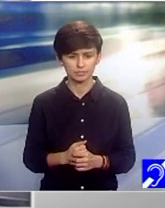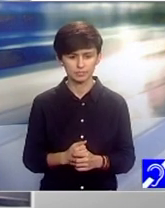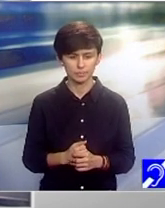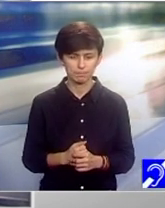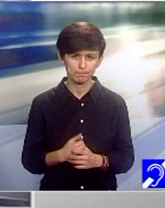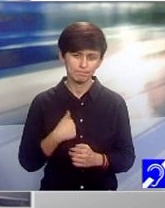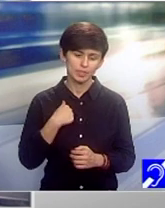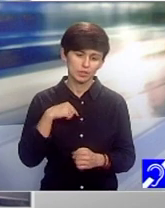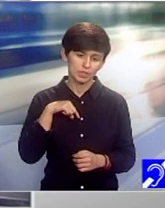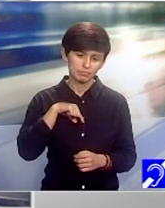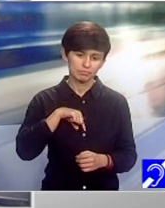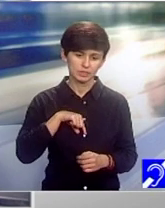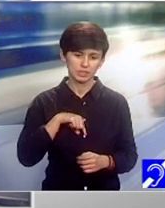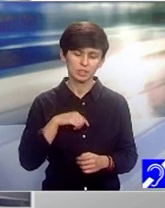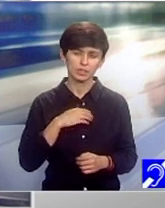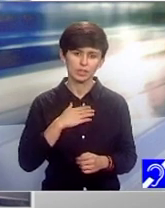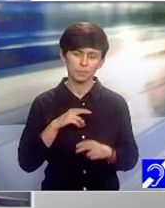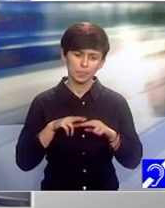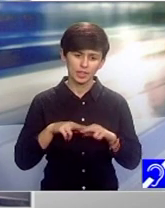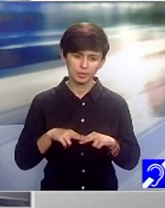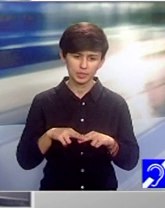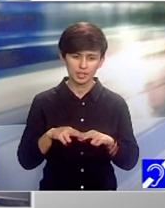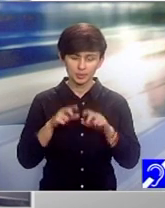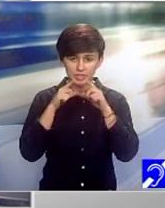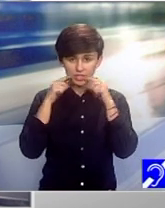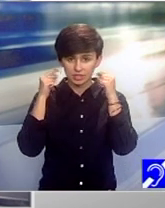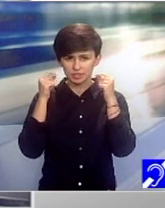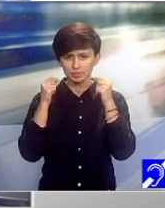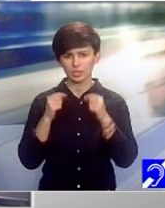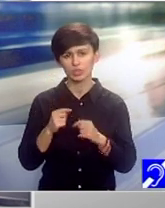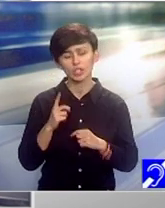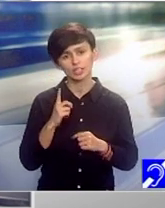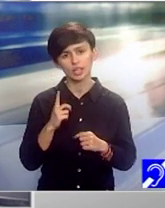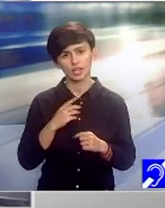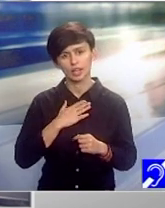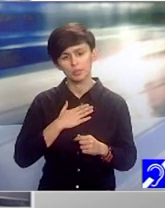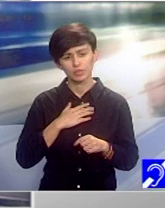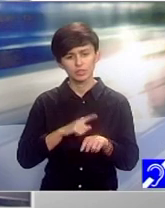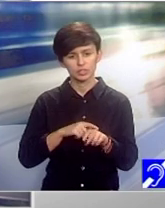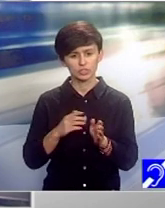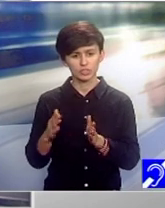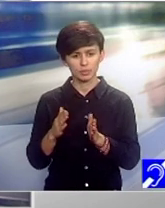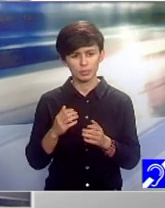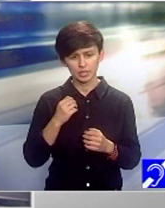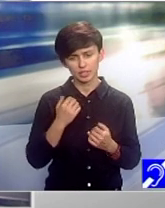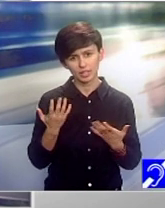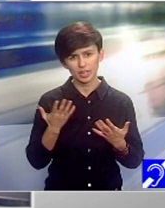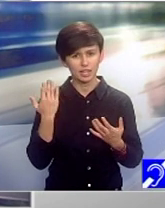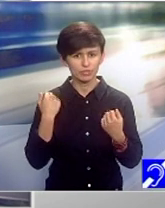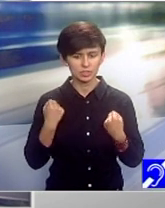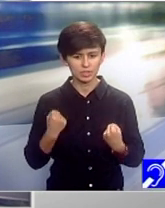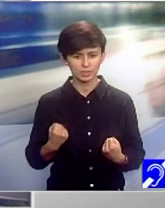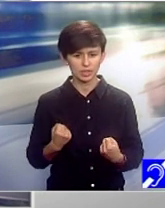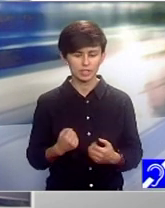am reușit să rămân destul de zâmbitor pe din afară, însă pe interior am avut momente în care a fost mai greu. De exemplu, la cea de-a